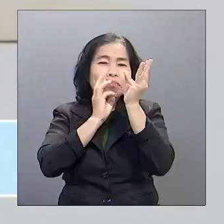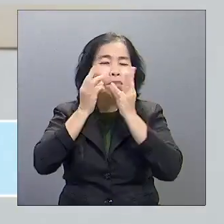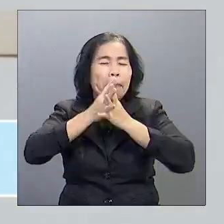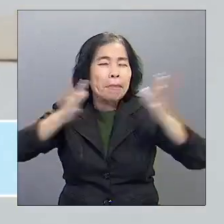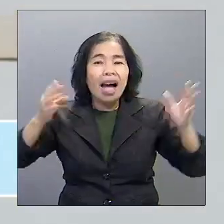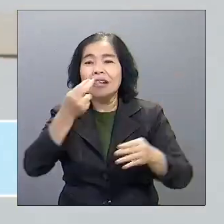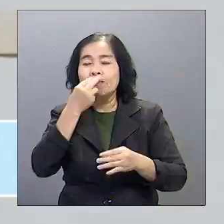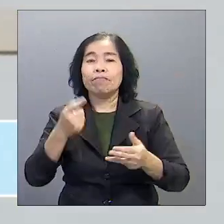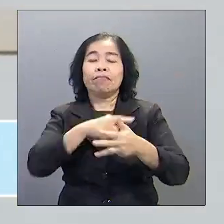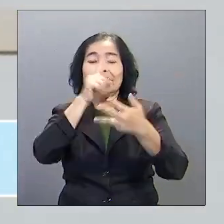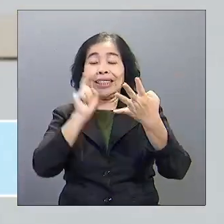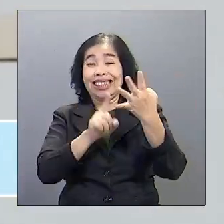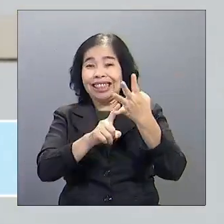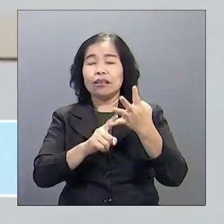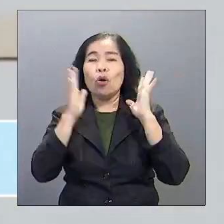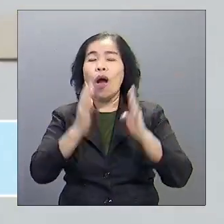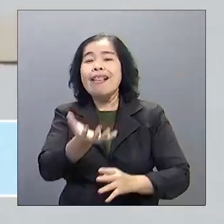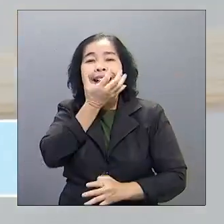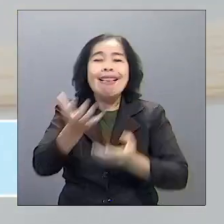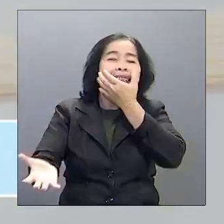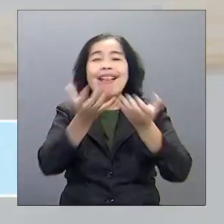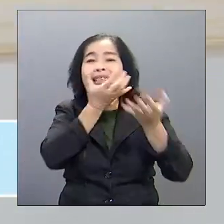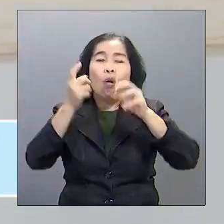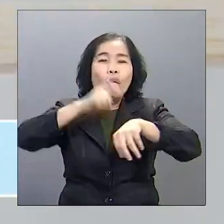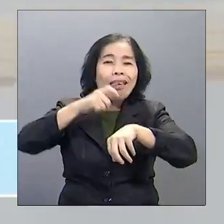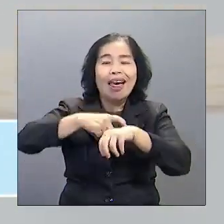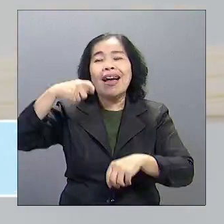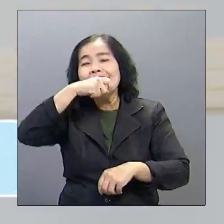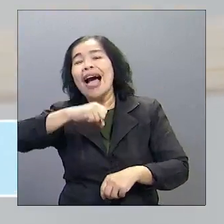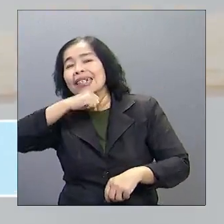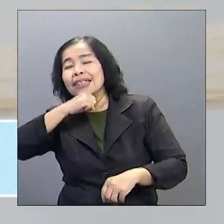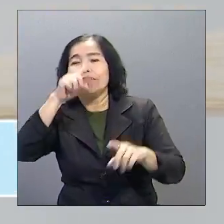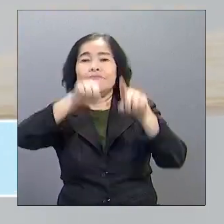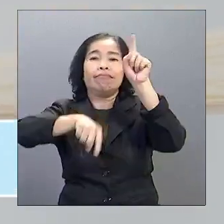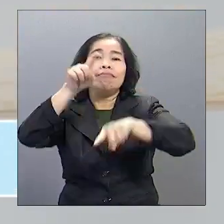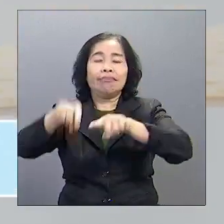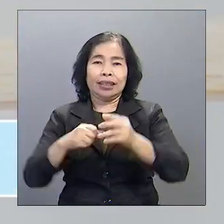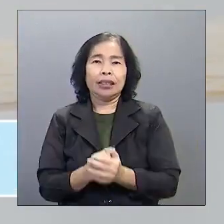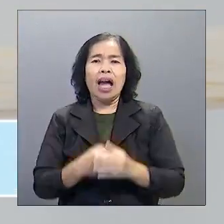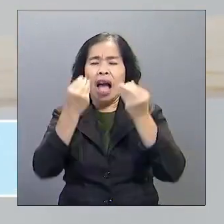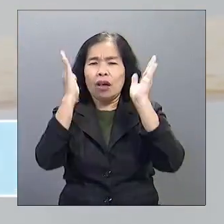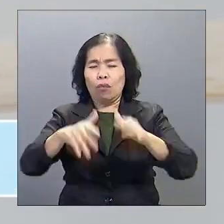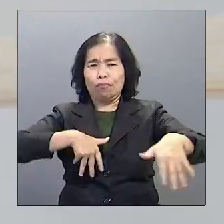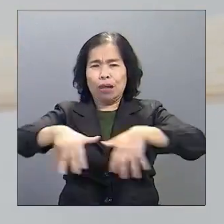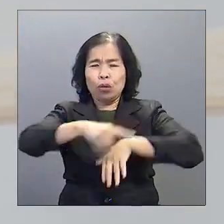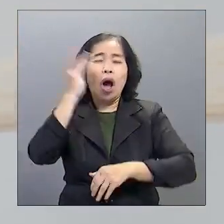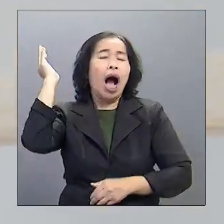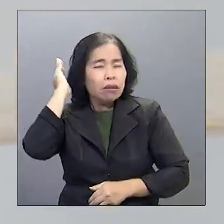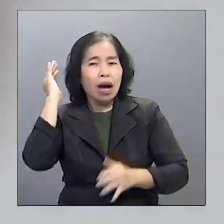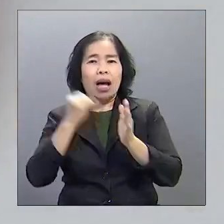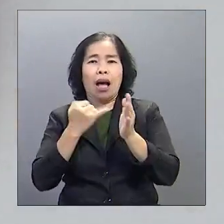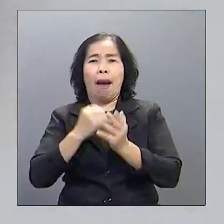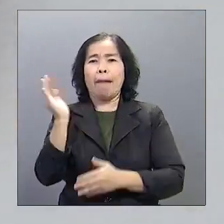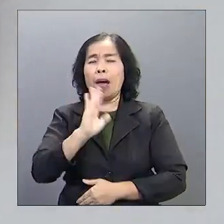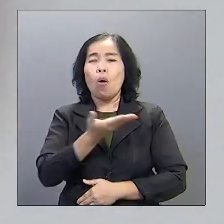อบ4ครับพฤติกรรมการบริโภคเวลาและความถี่ในการบริโภคครับ ดังนั้นขอให้ประชาชนอย่าหลงเชื่อข้อมูลดังกล่าวนะคะขอความ